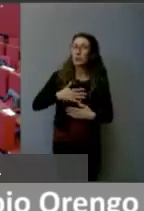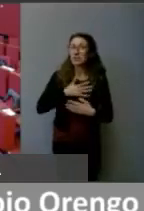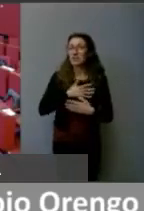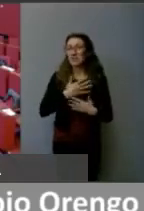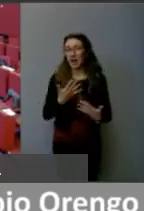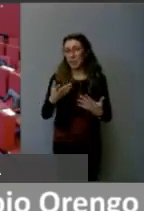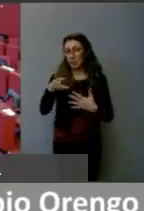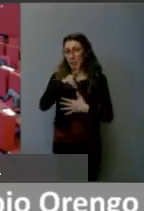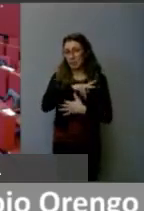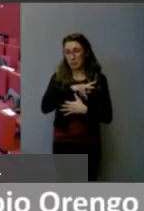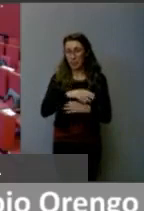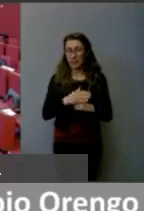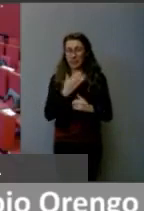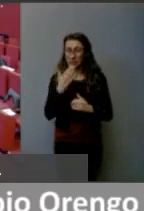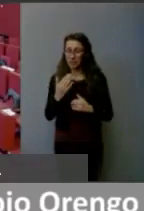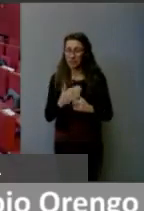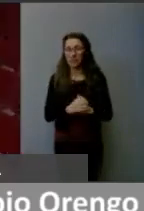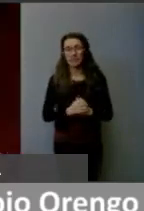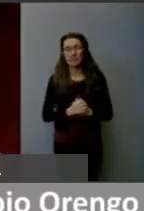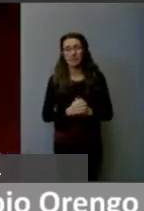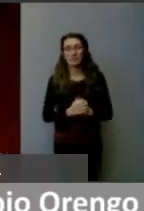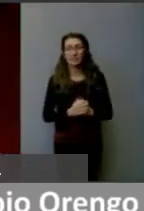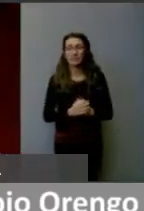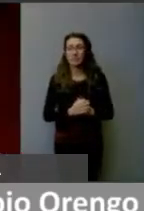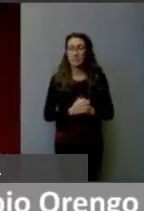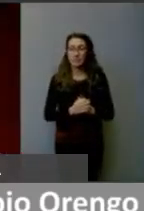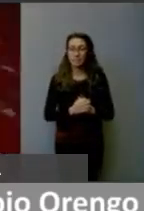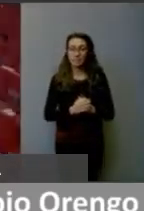della sua risposta. Grazie.